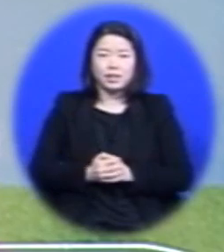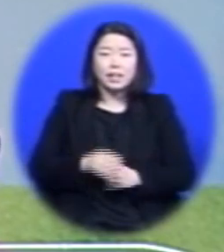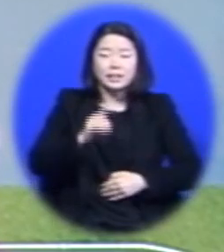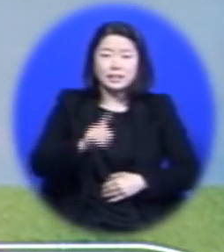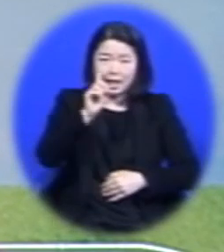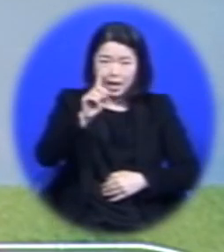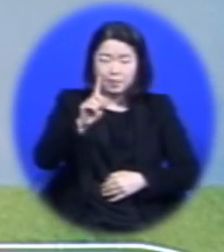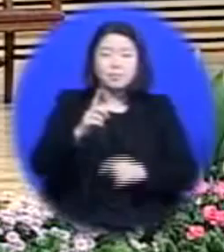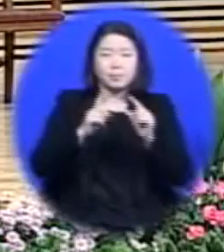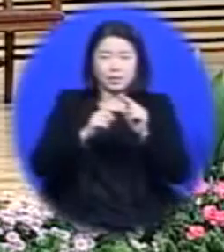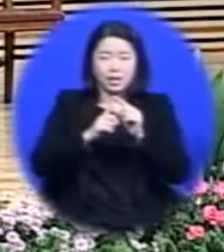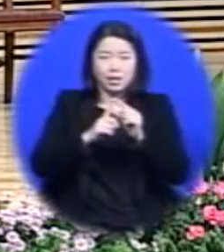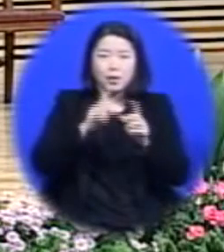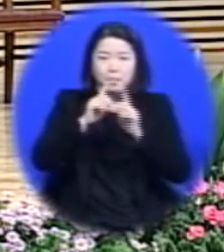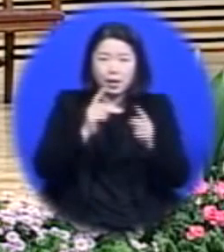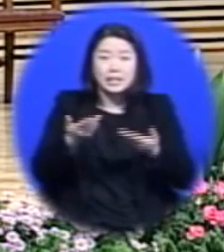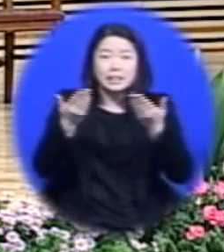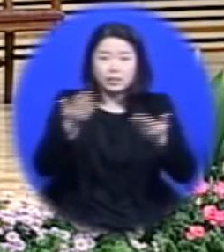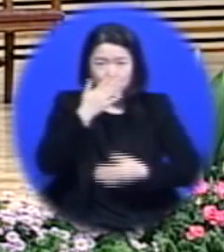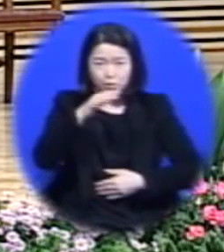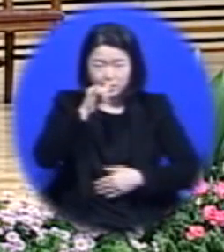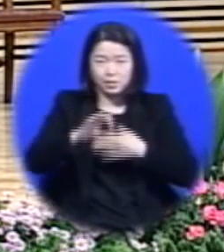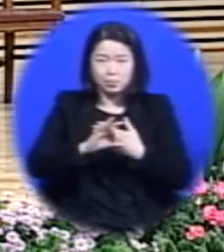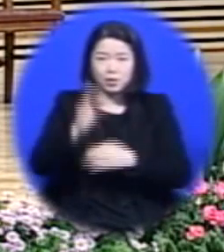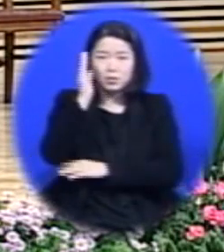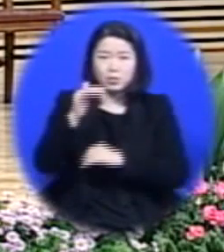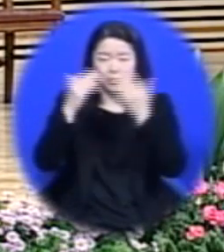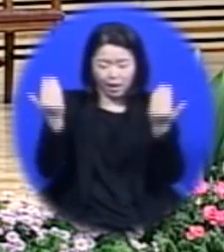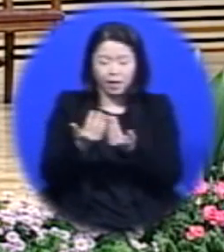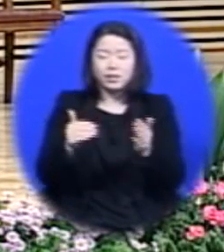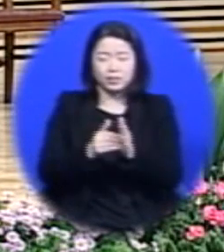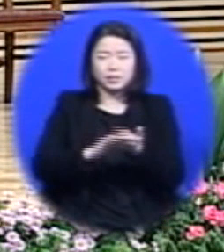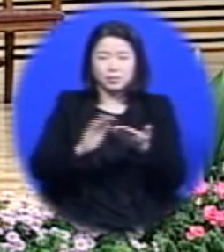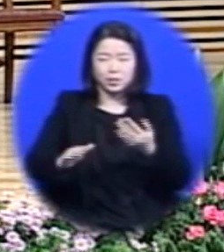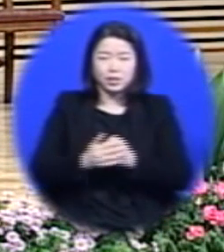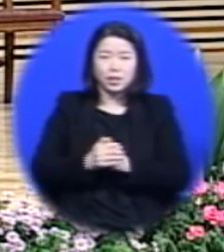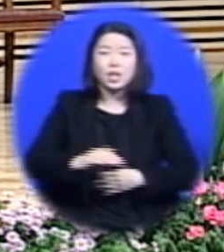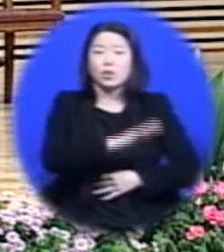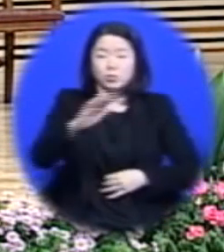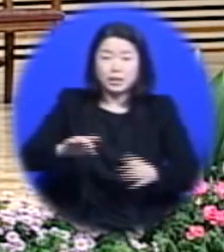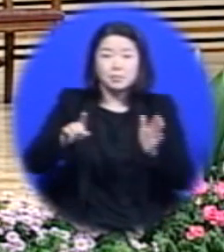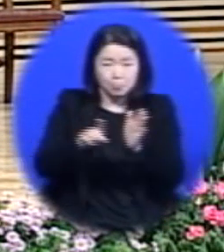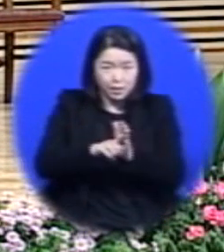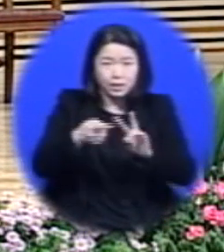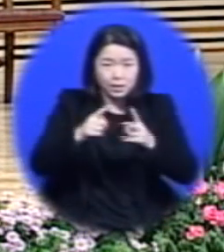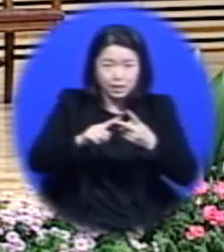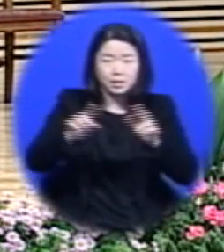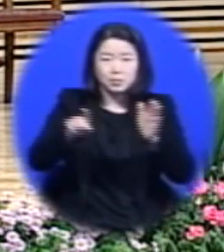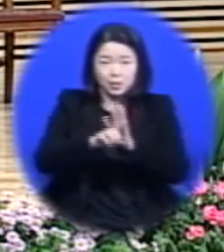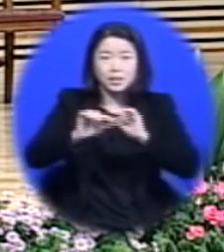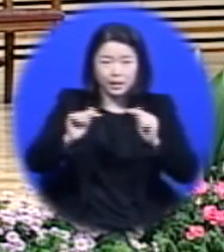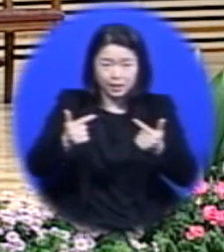그 한마디 여러분에게 드릴 수만 있으면 저는 설교 다했습니다 우리가 믿든지 안 믿든지